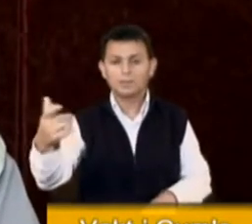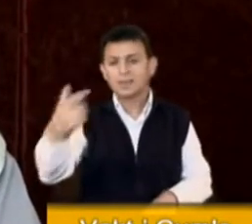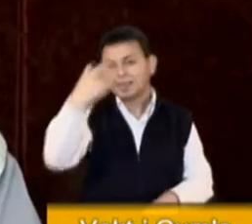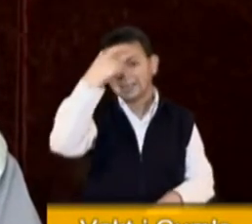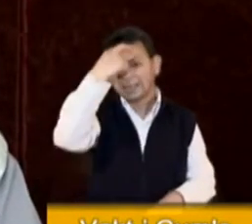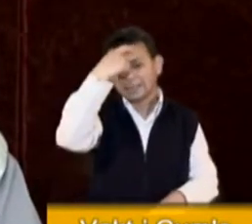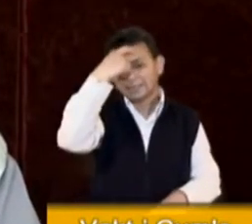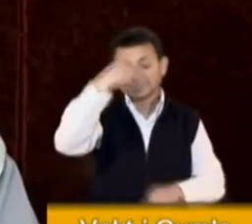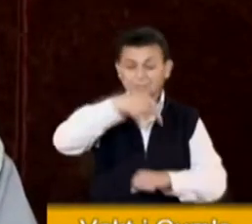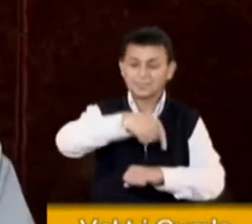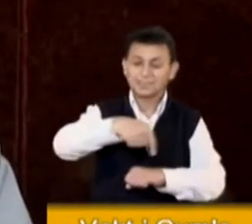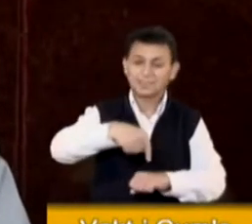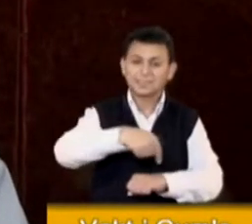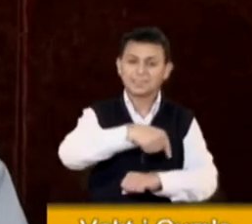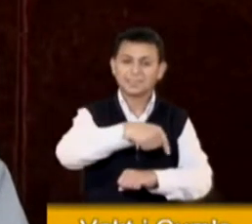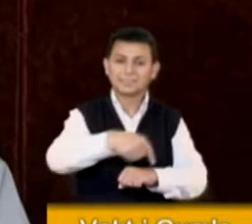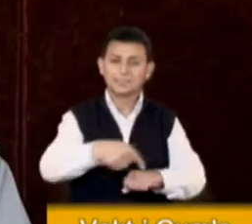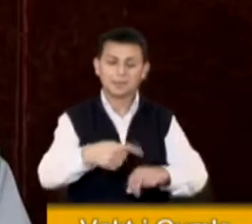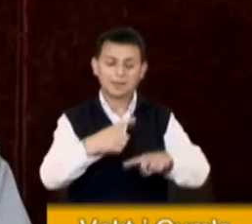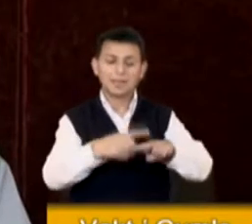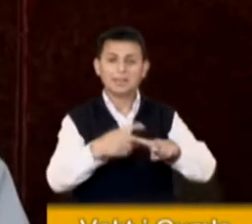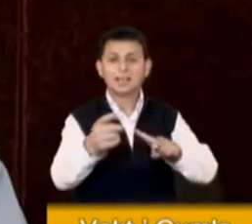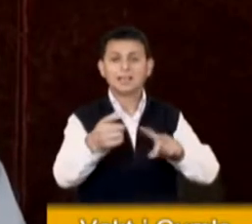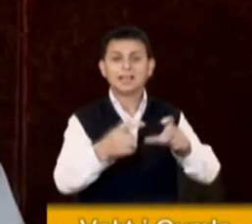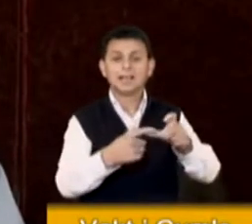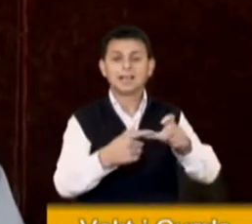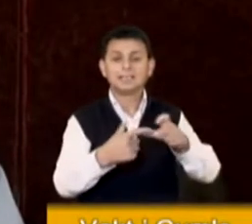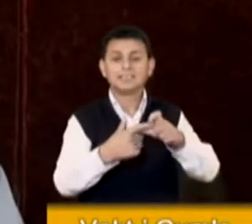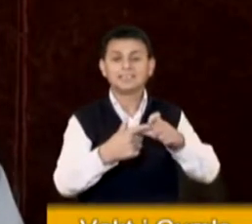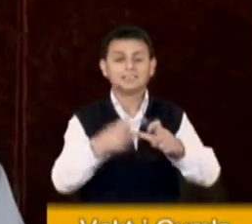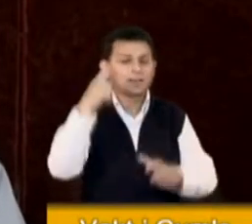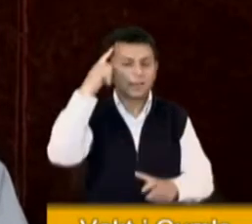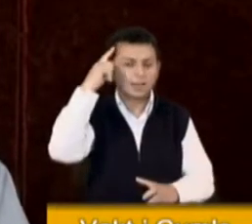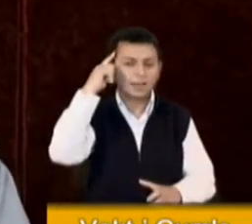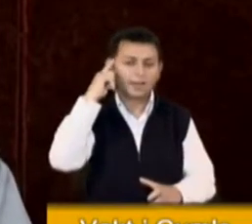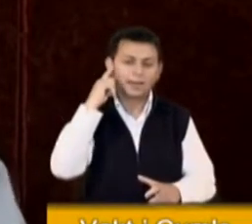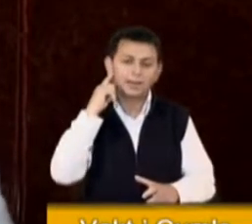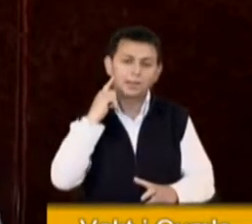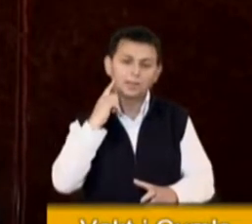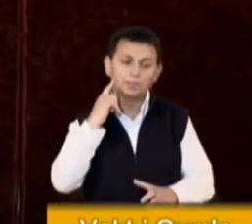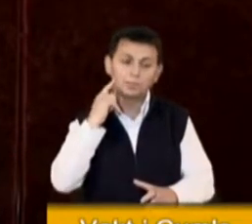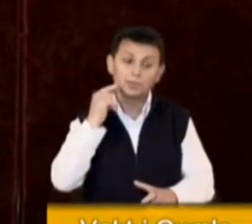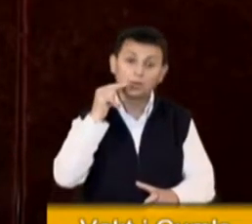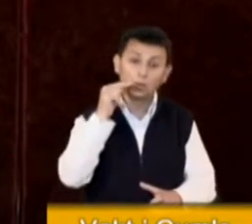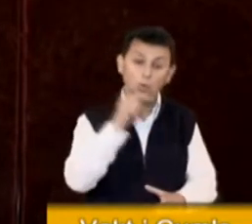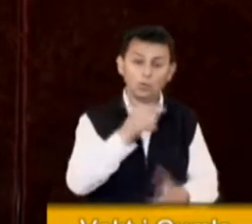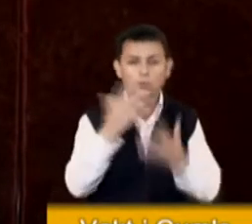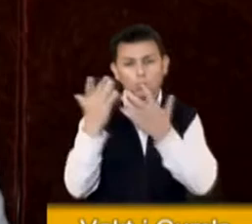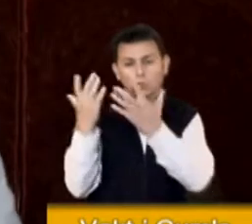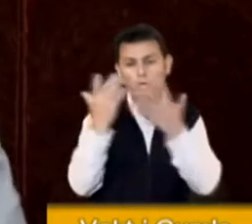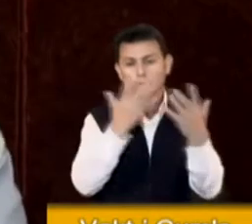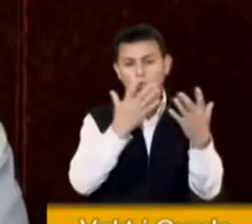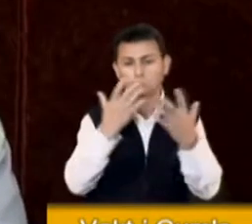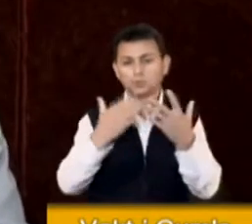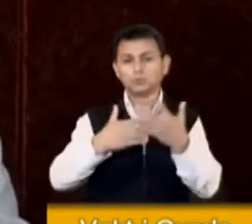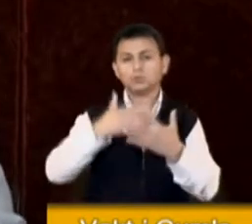tuttum, ben okudum, onun ellerine üfledim ve kendi elleriyle kendisini mesh ettim diyor.